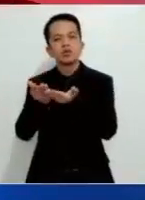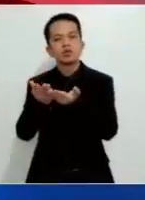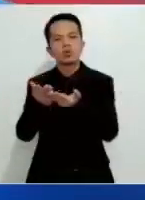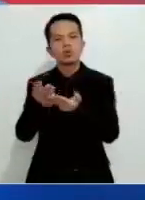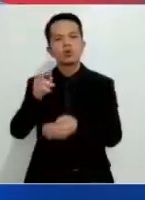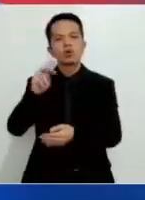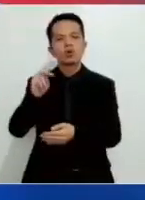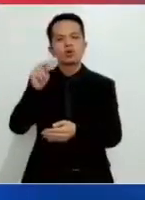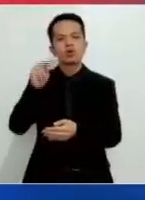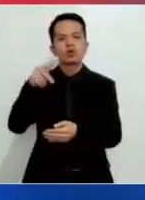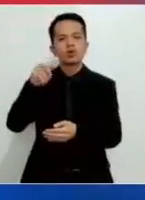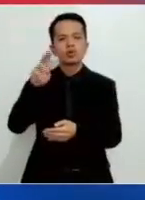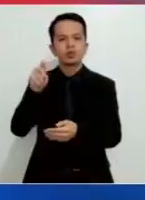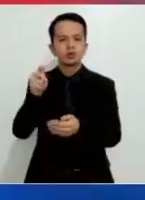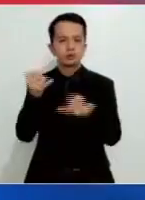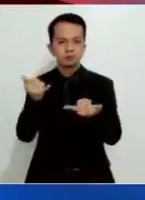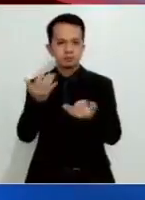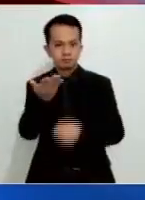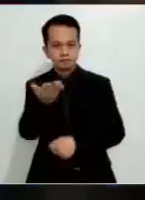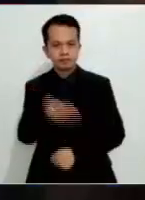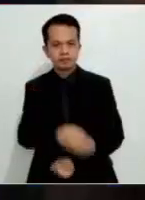Bam!